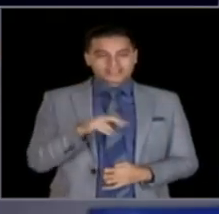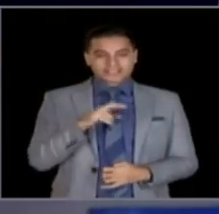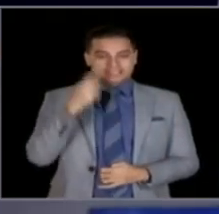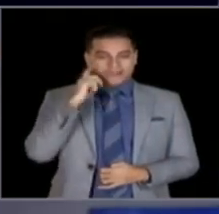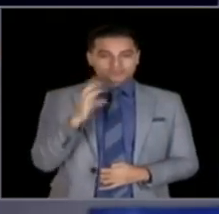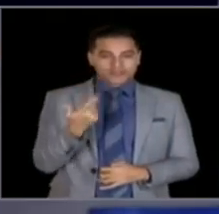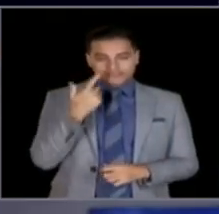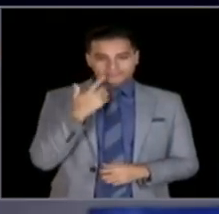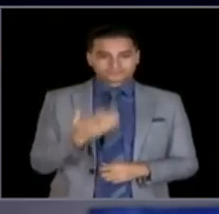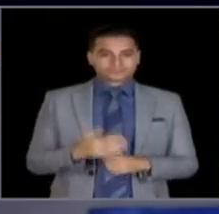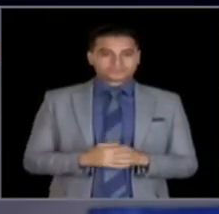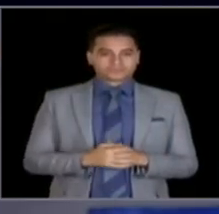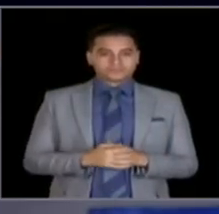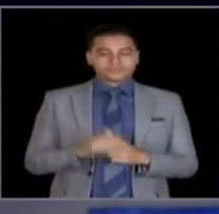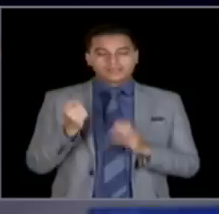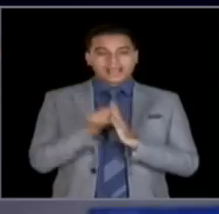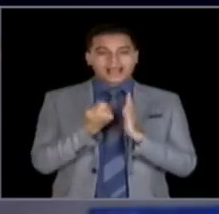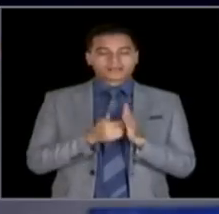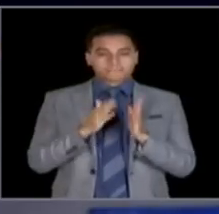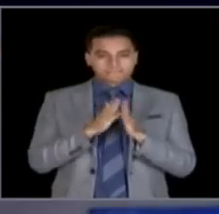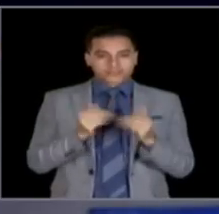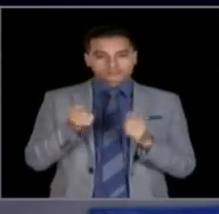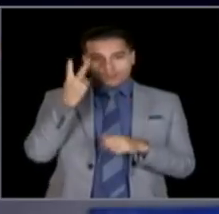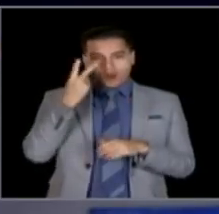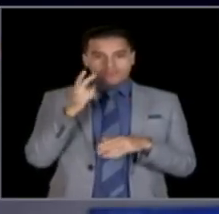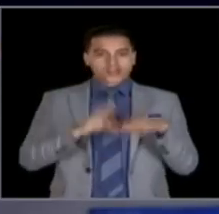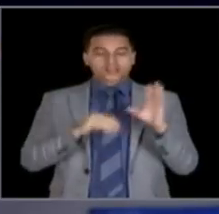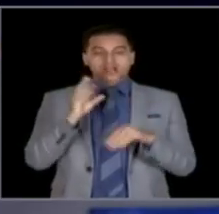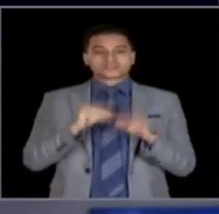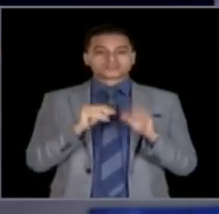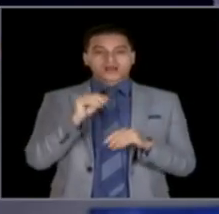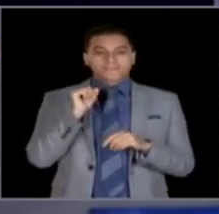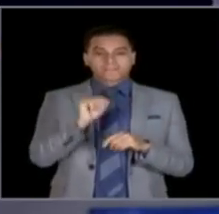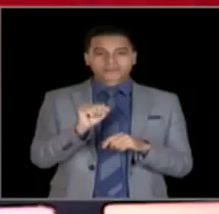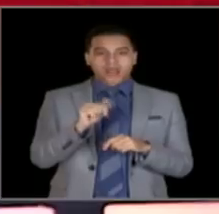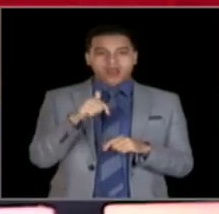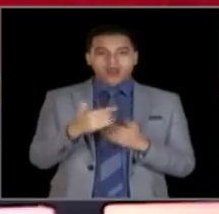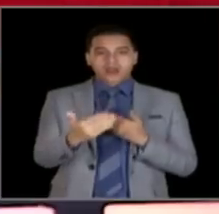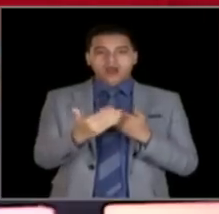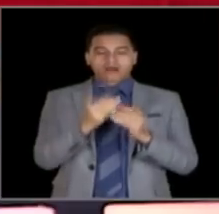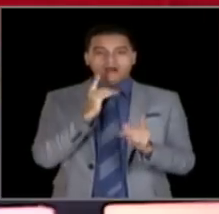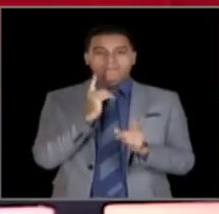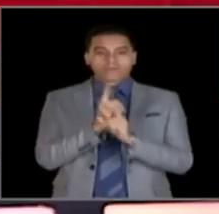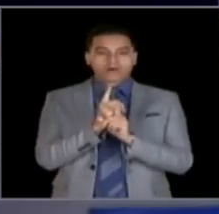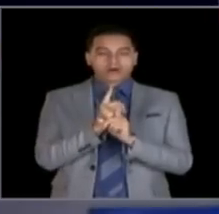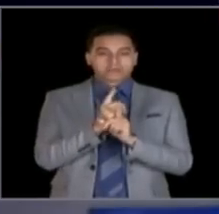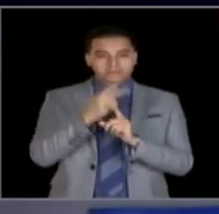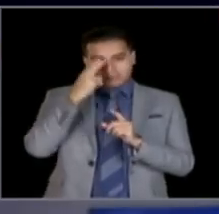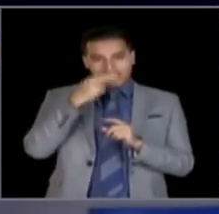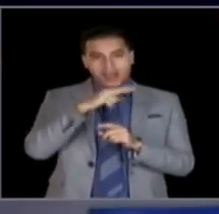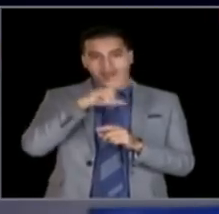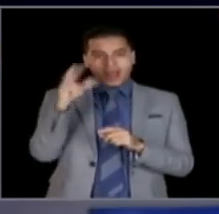اللي ما تجاوبتش. كاتب مصري مؤلف المجموعة القصصية الذي اقترب وراءه يحيى حق.